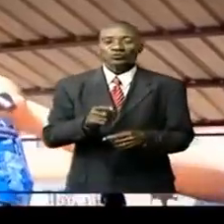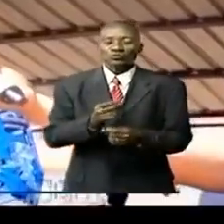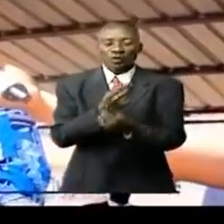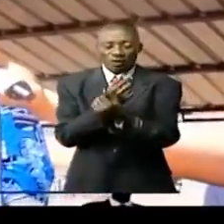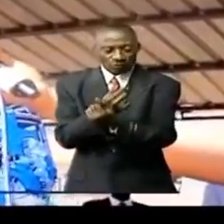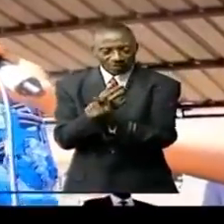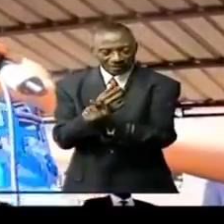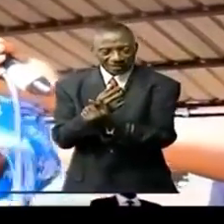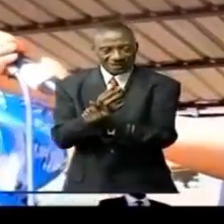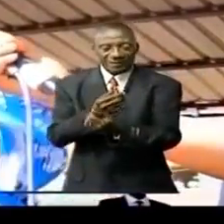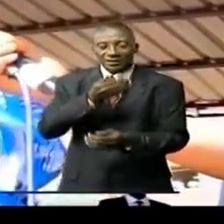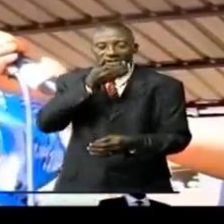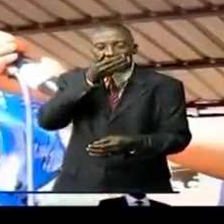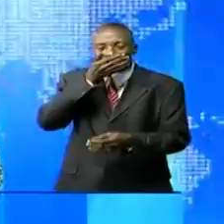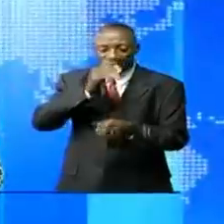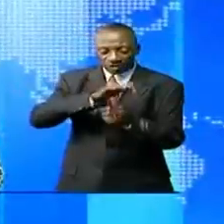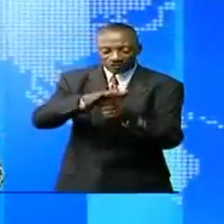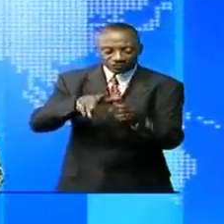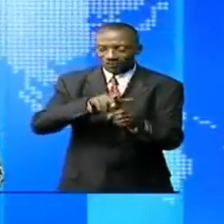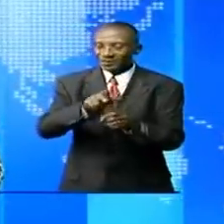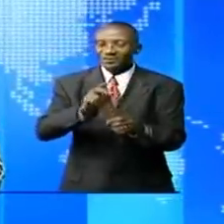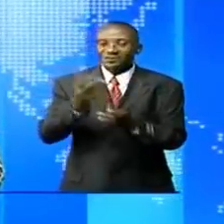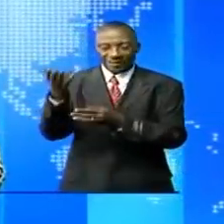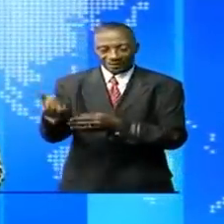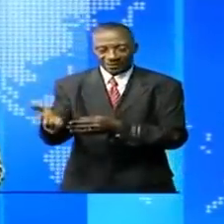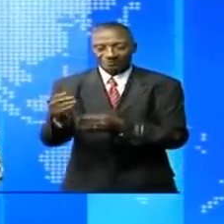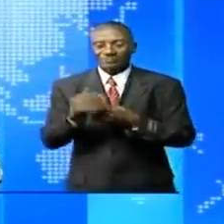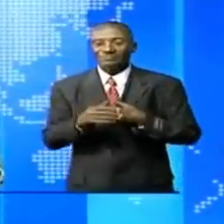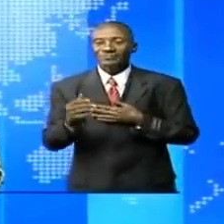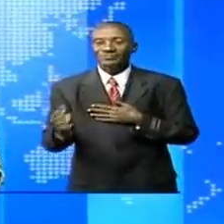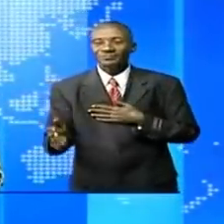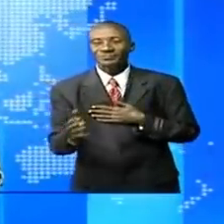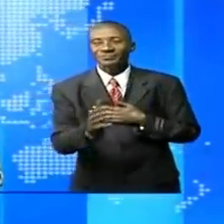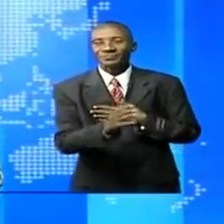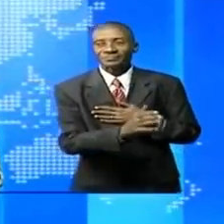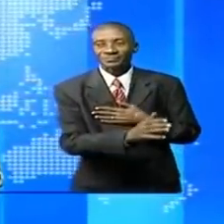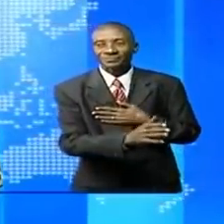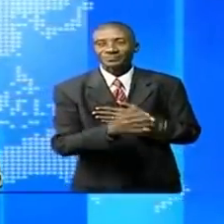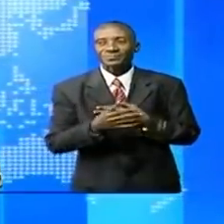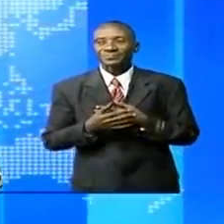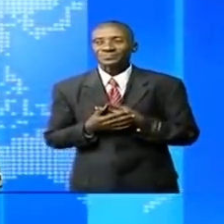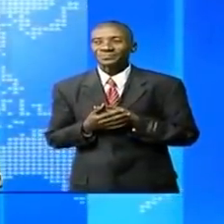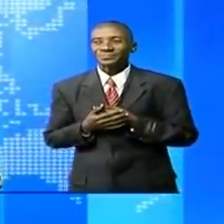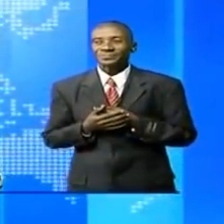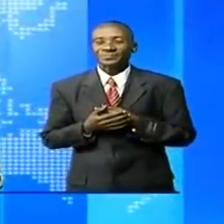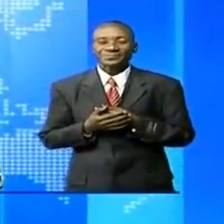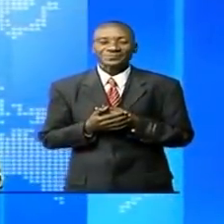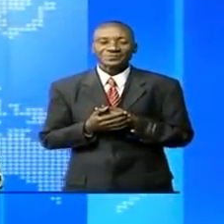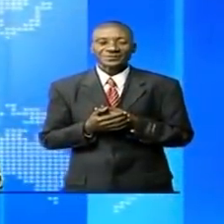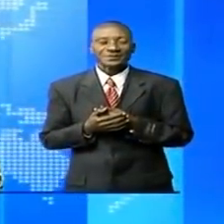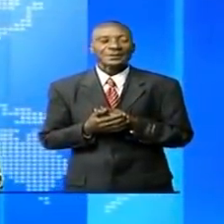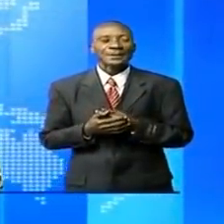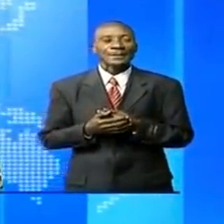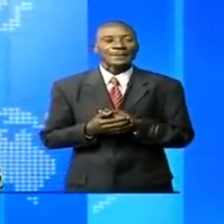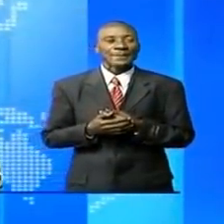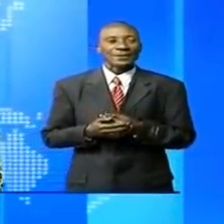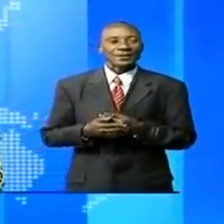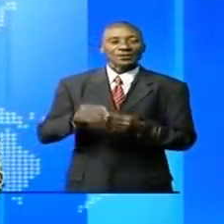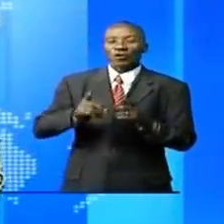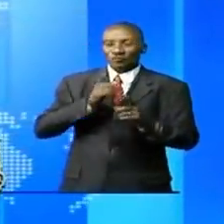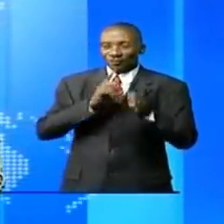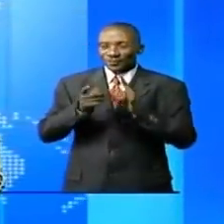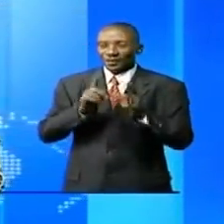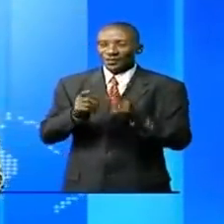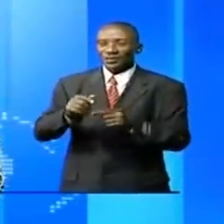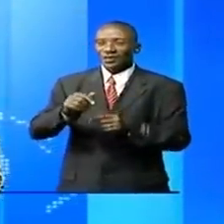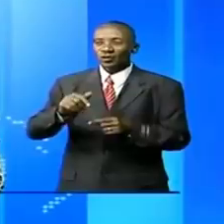le coronavirus. On reste à Kolwezi où la commune de Dilala et celle de Manika seront bientôt